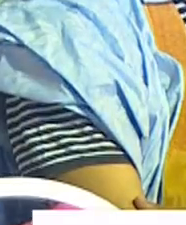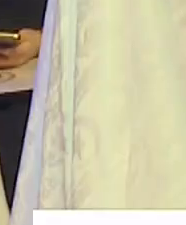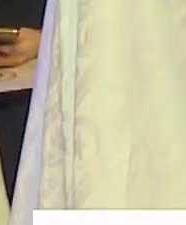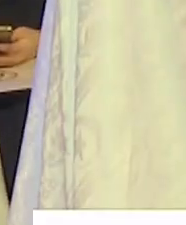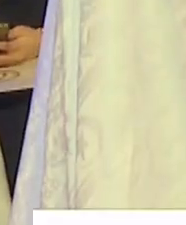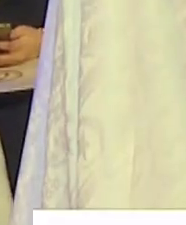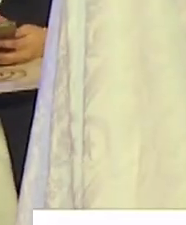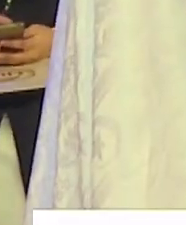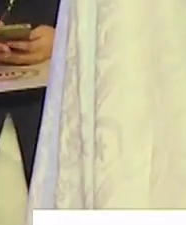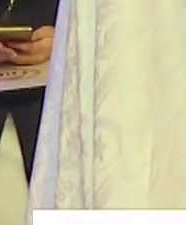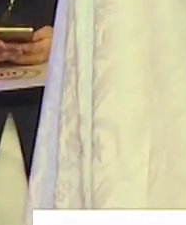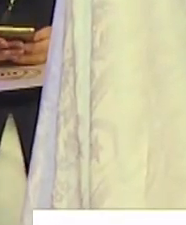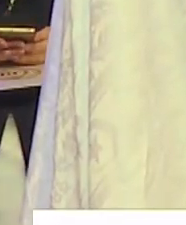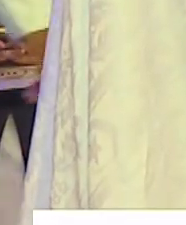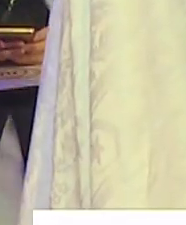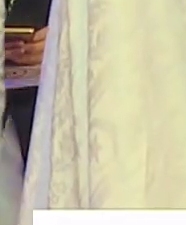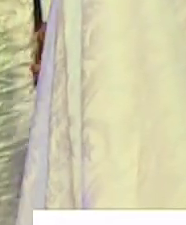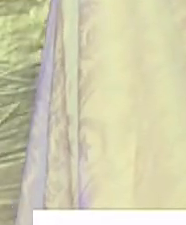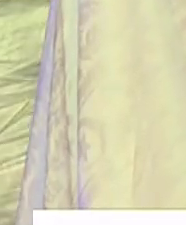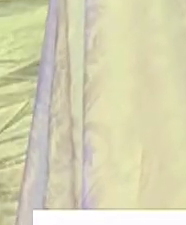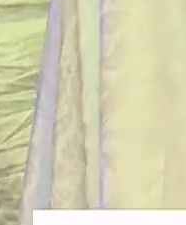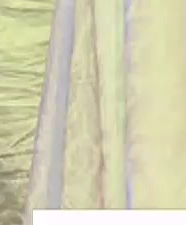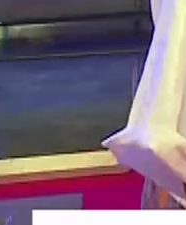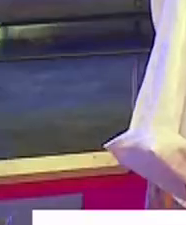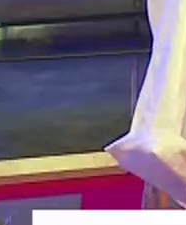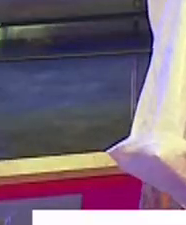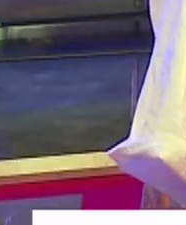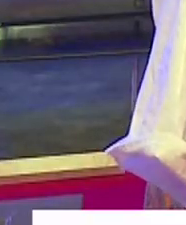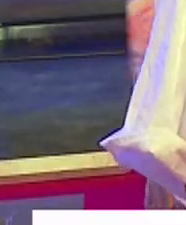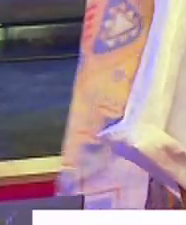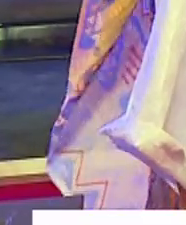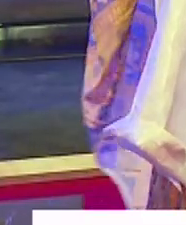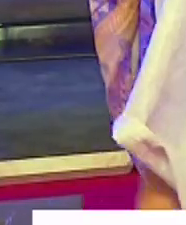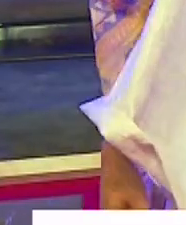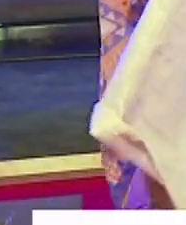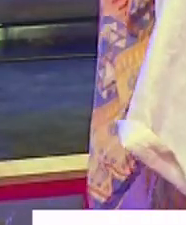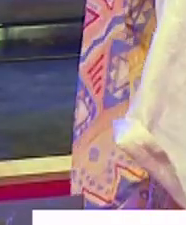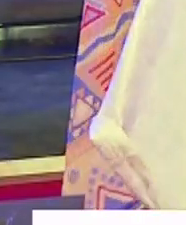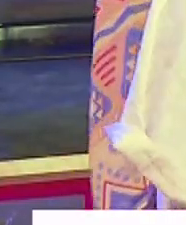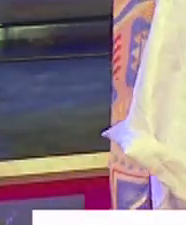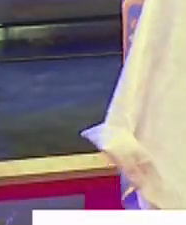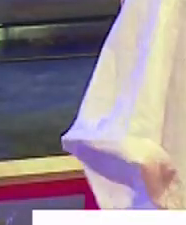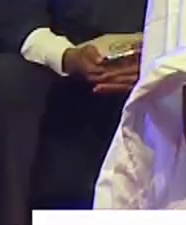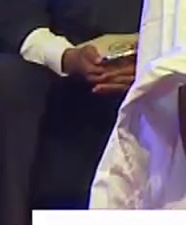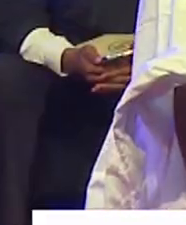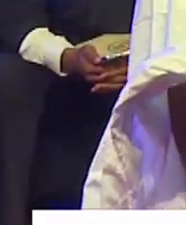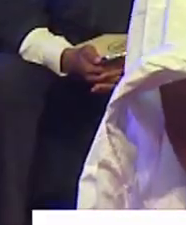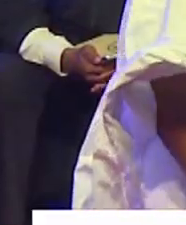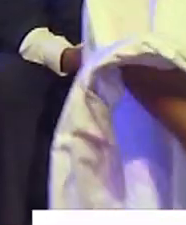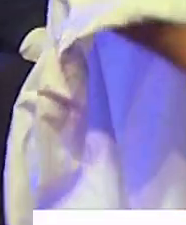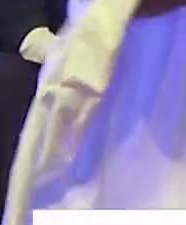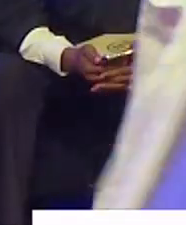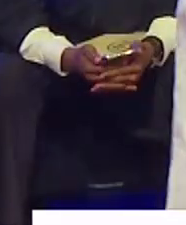بتسلم شهادات تكريميه احتفاء بمجهودهم الذي بذلوا طيله فتره التمدرس الى جانب